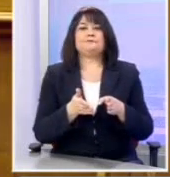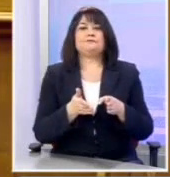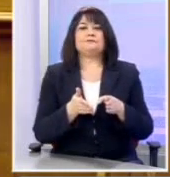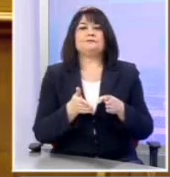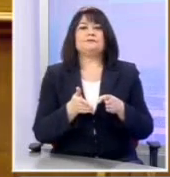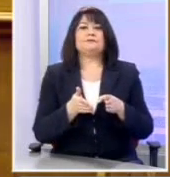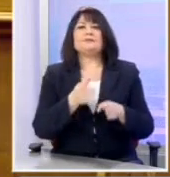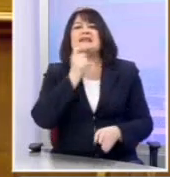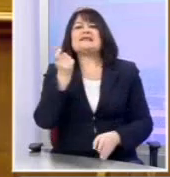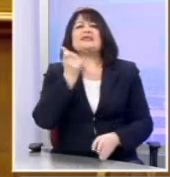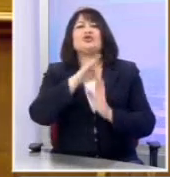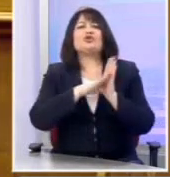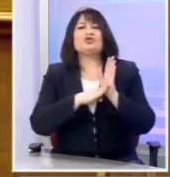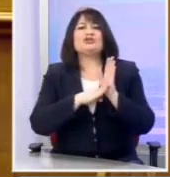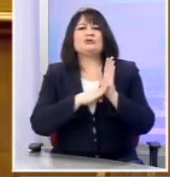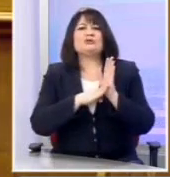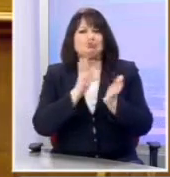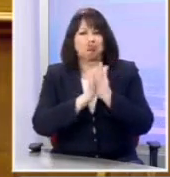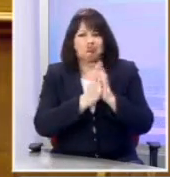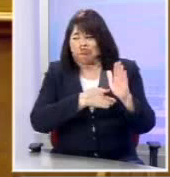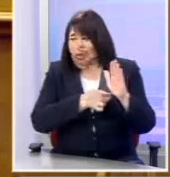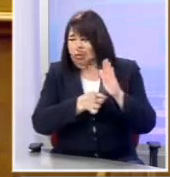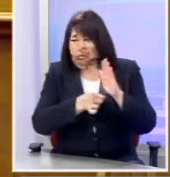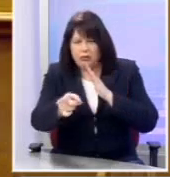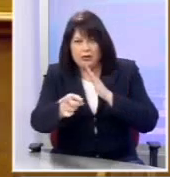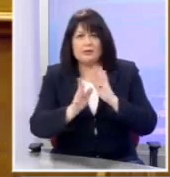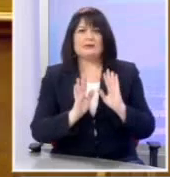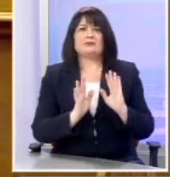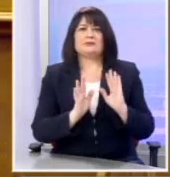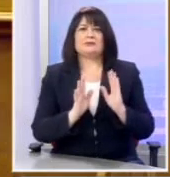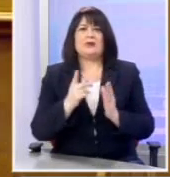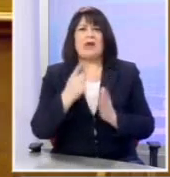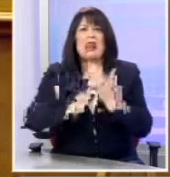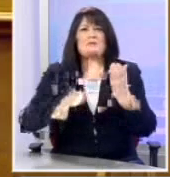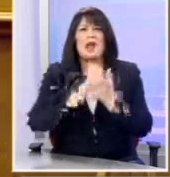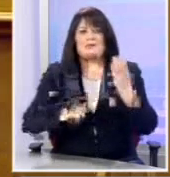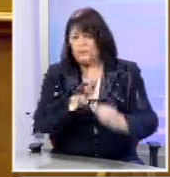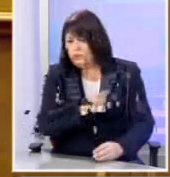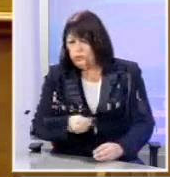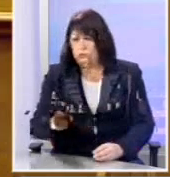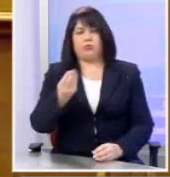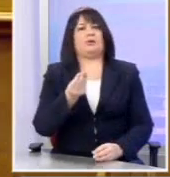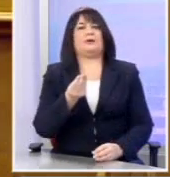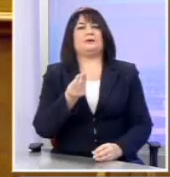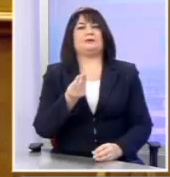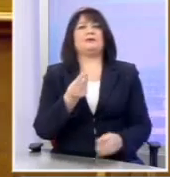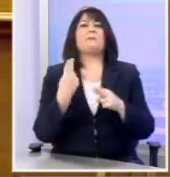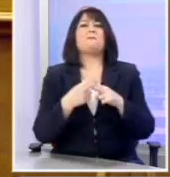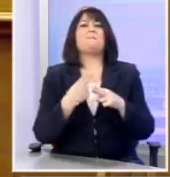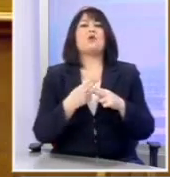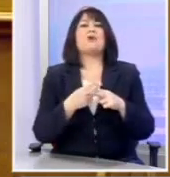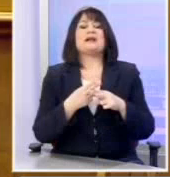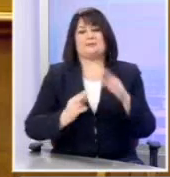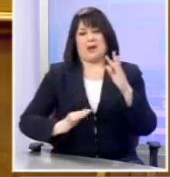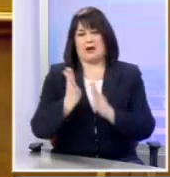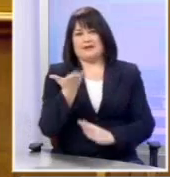εκτροχιασμένο συνταξιδοτικό σύστημα με τα σωρευτικά ελλείμματα στέρισε πολύτιμους αναπτυξιακούς πόρους από